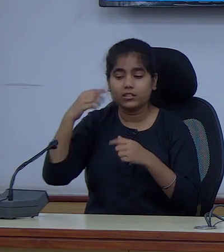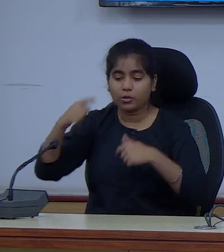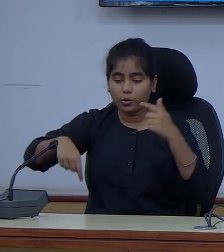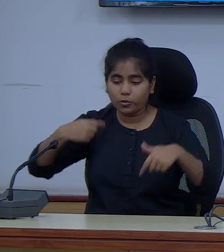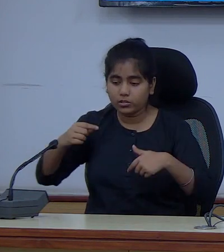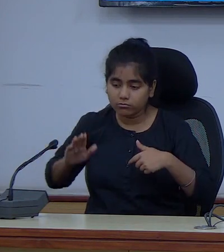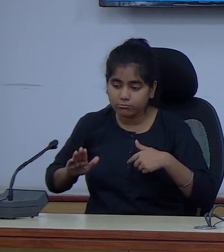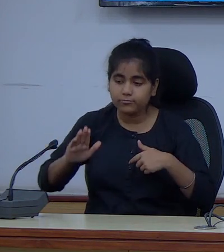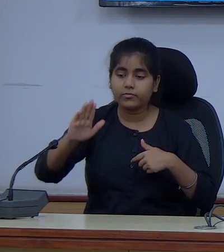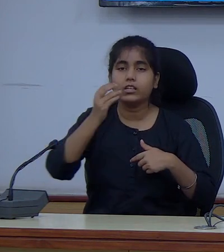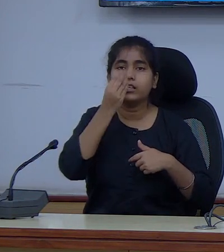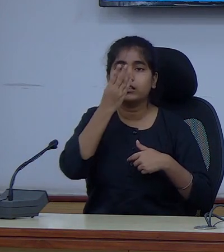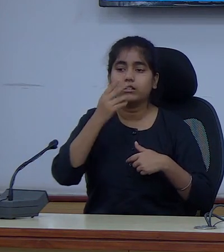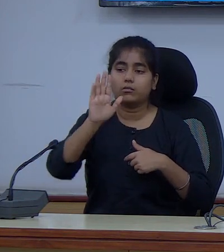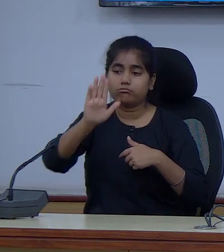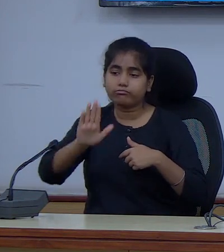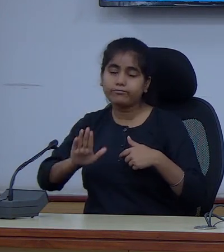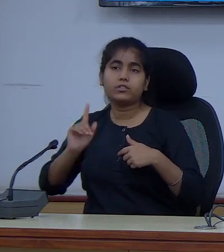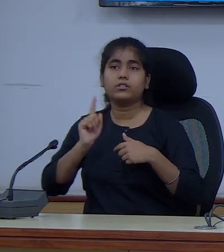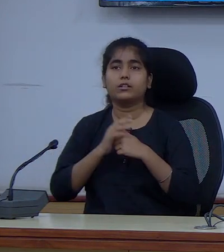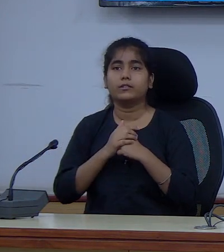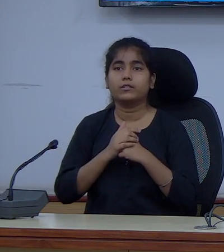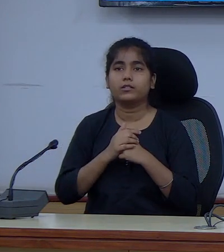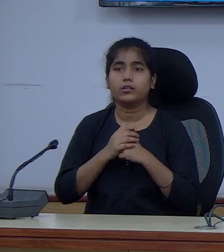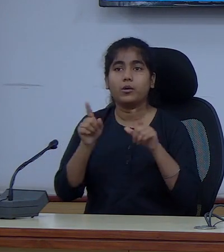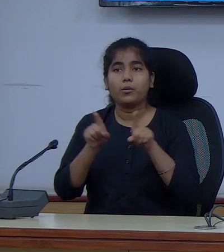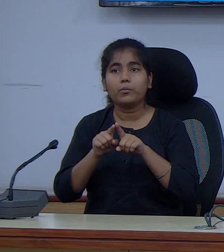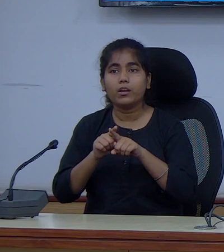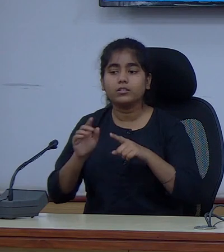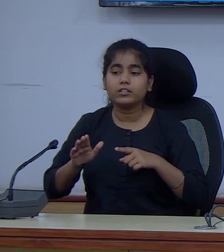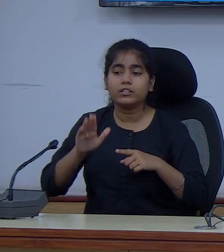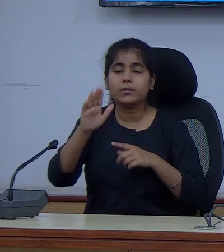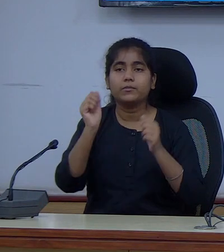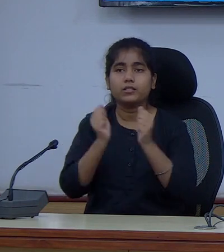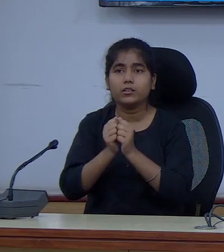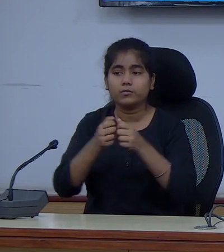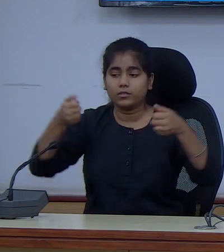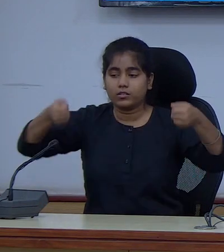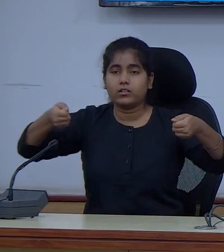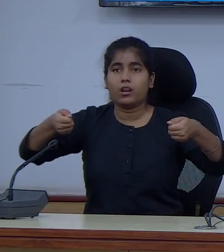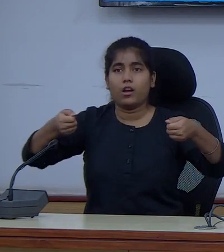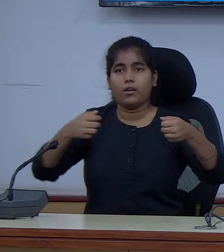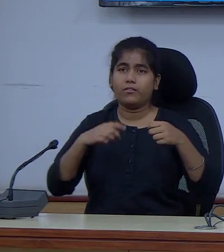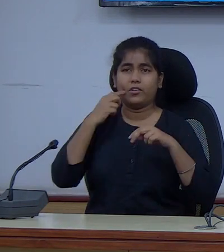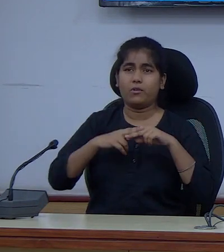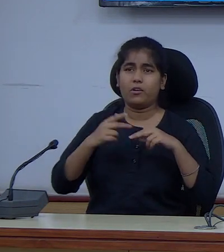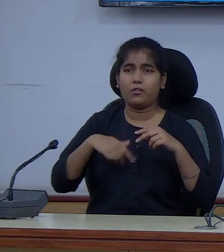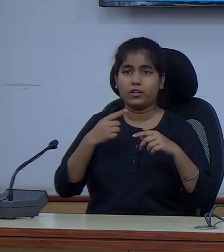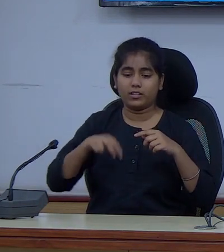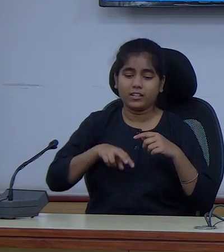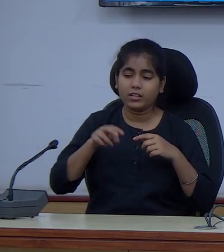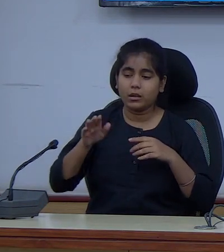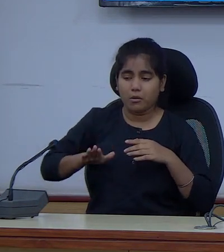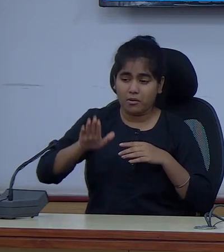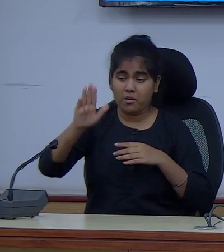ऐसा रखना है जो मानक के अनुसार हो, ताकि व्हीलचेयर लुढ़क करके पीछे नहीं आए। और रैंप के साथ साथ